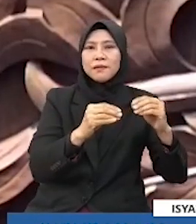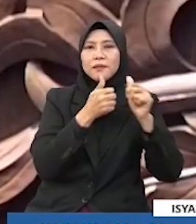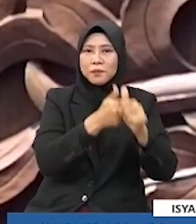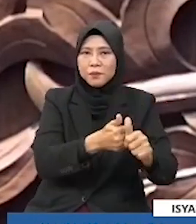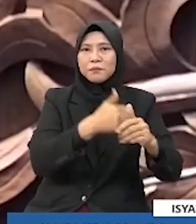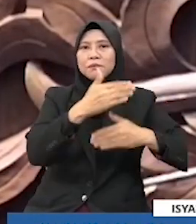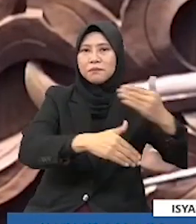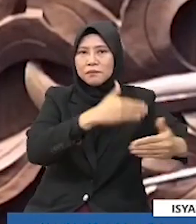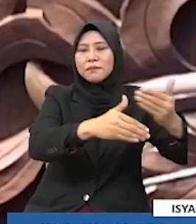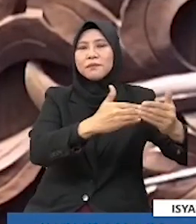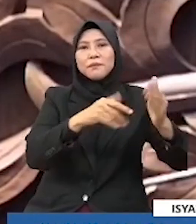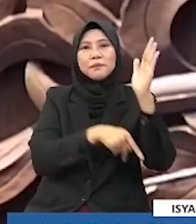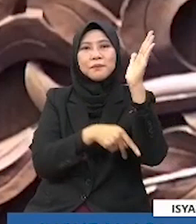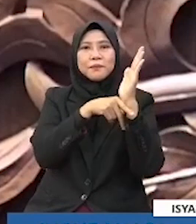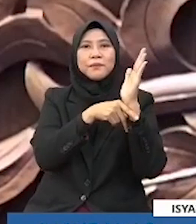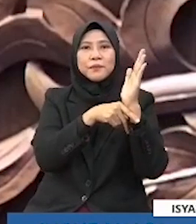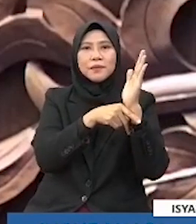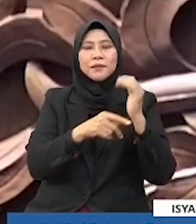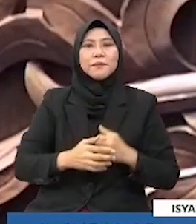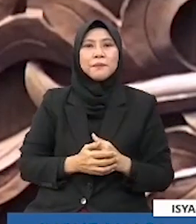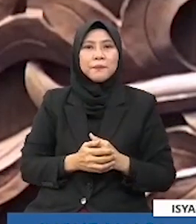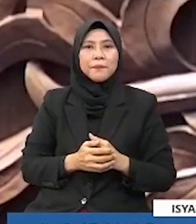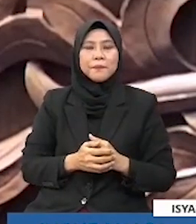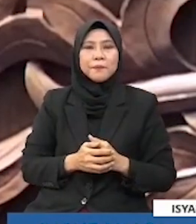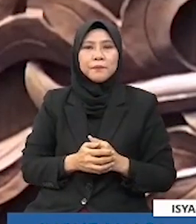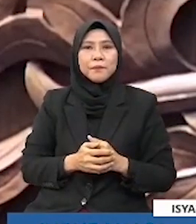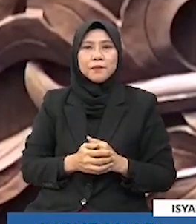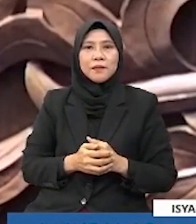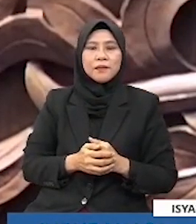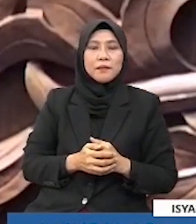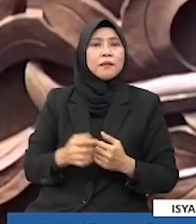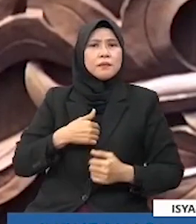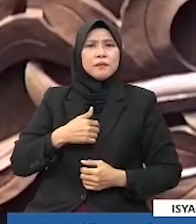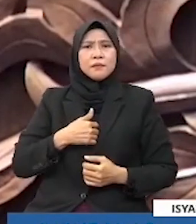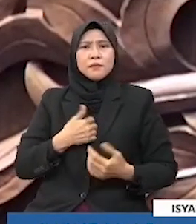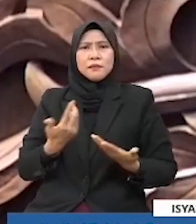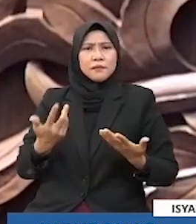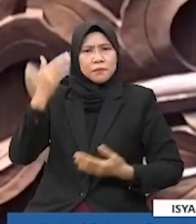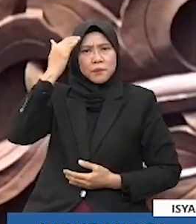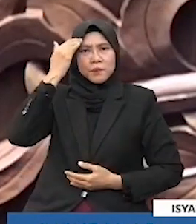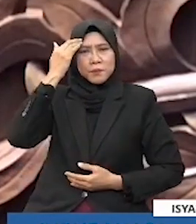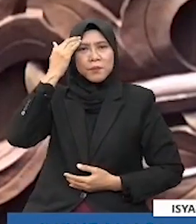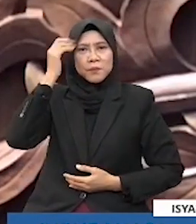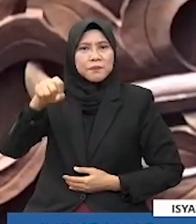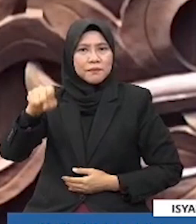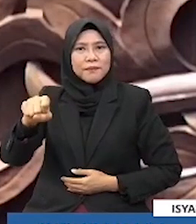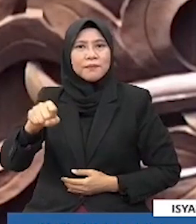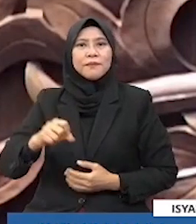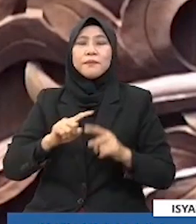begitu kita jalankan presiden parlemen saya tahu tapi